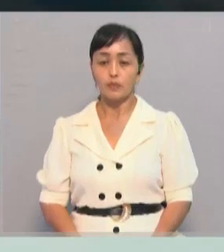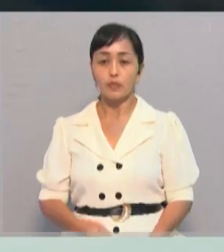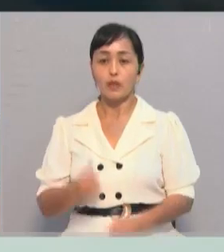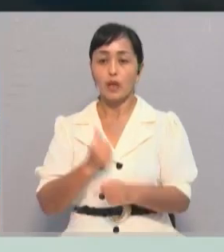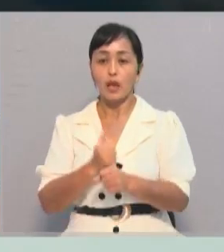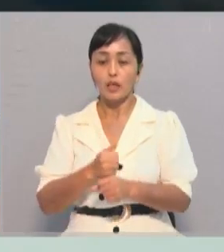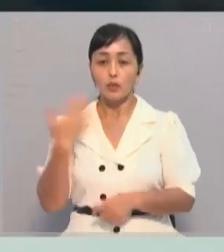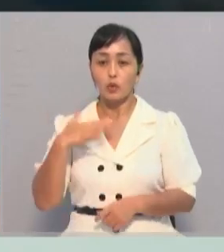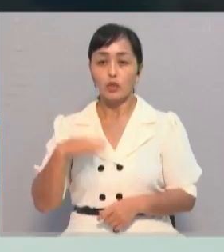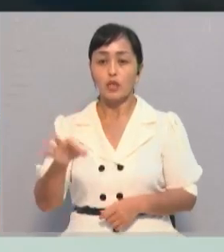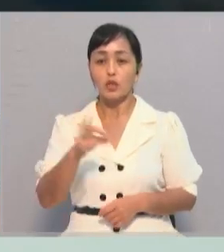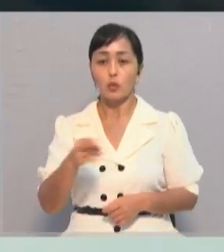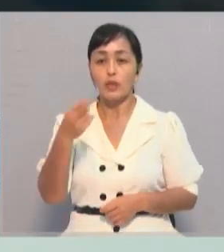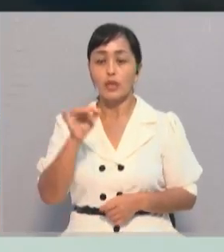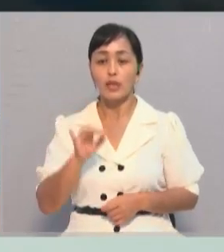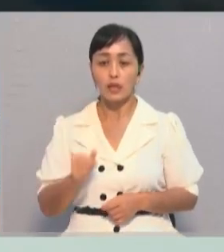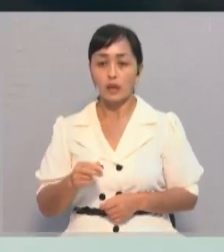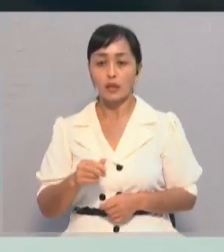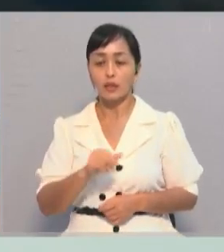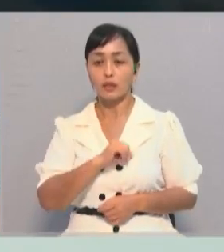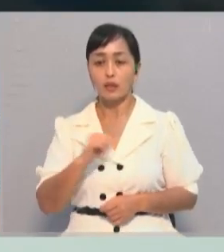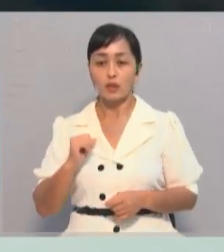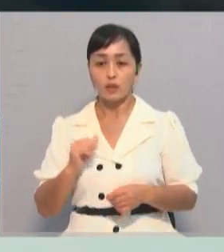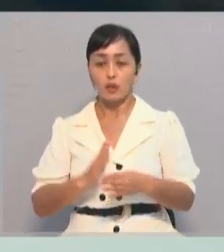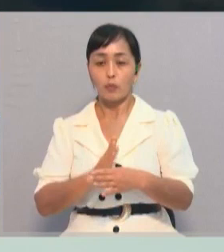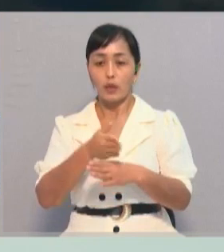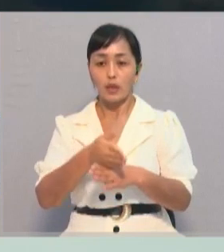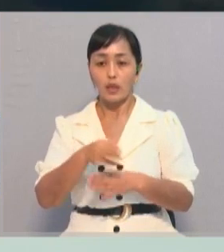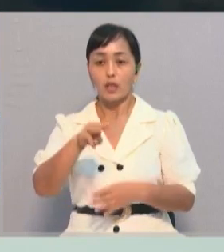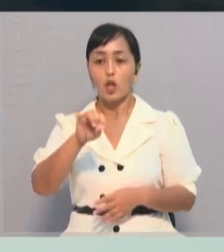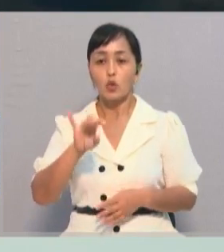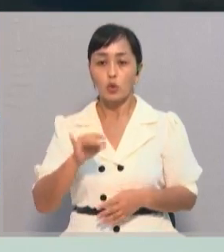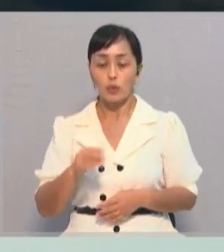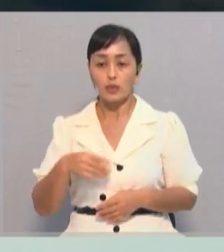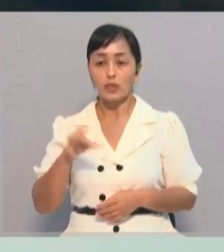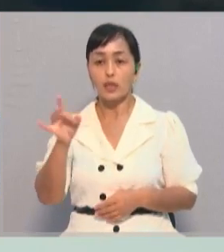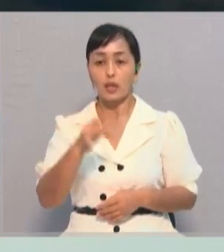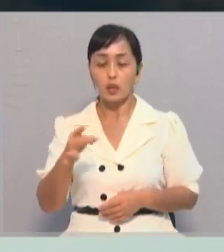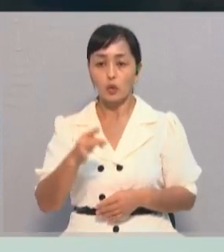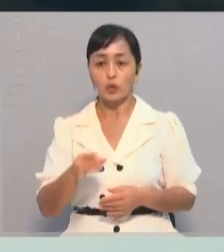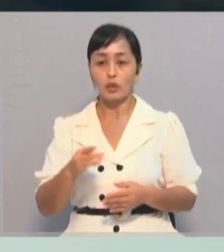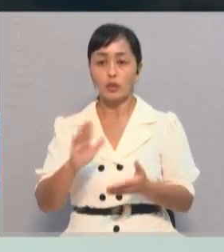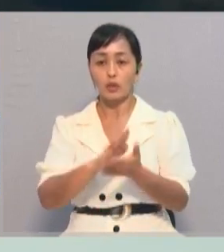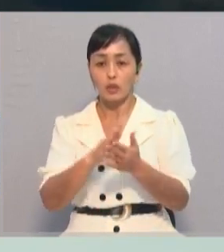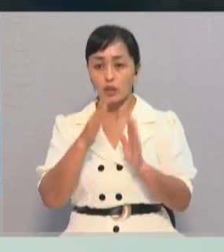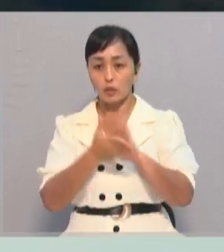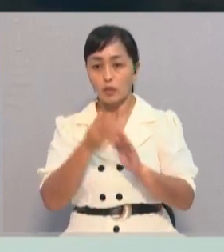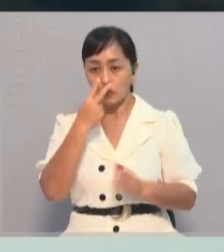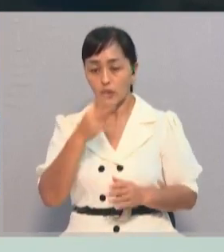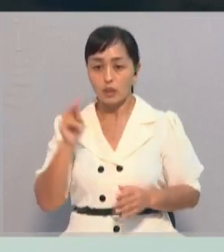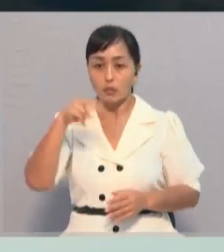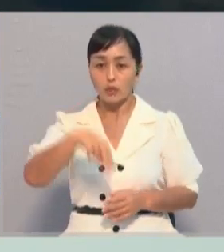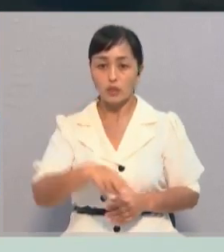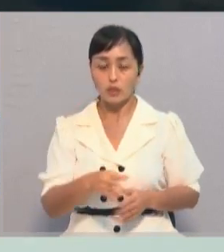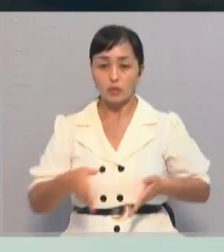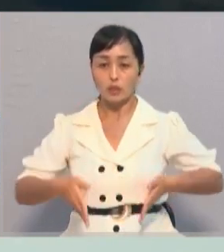Аким Туркестанской области Дархан Сатыбалды в ходе рабочей поездки в Цулькубасский район ознакомился со строительством подземной дороги в